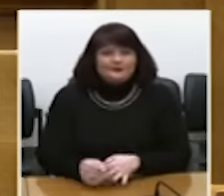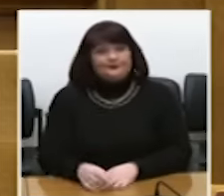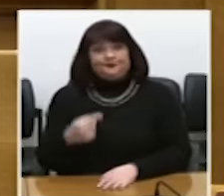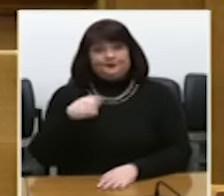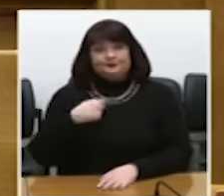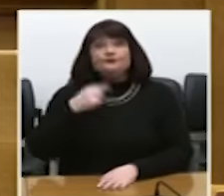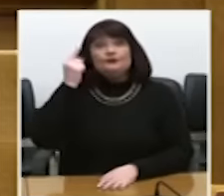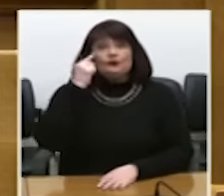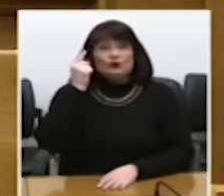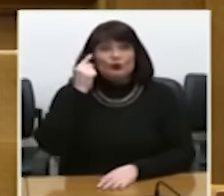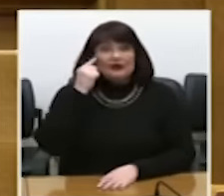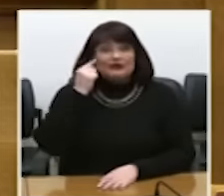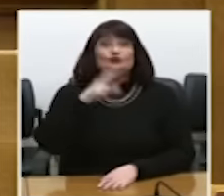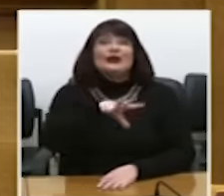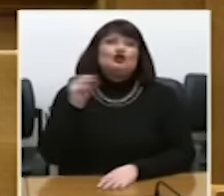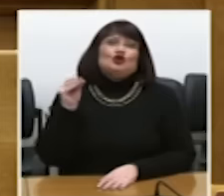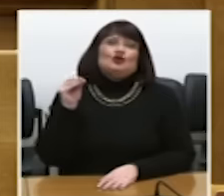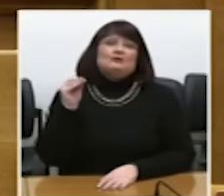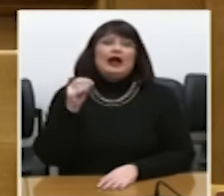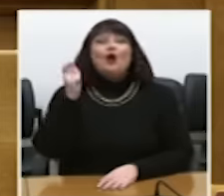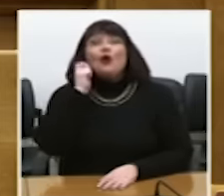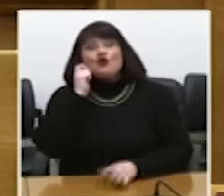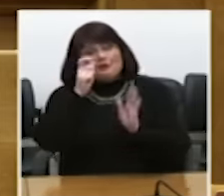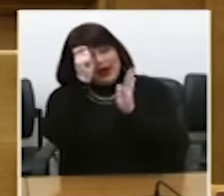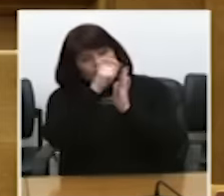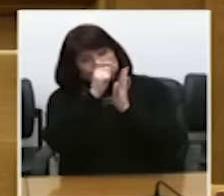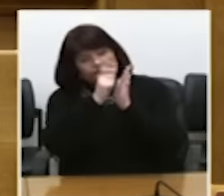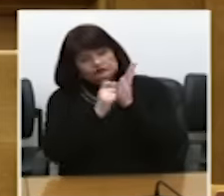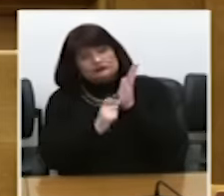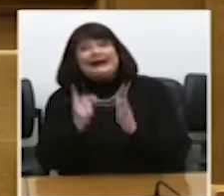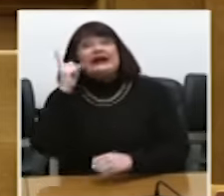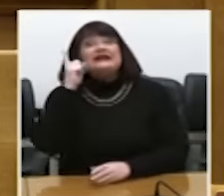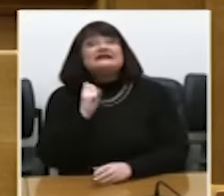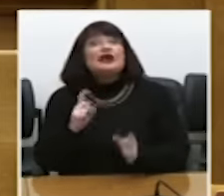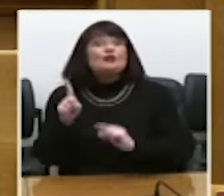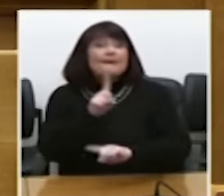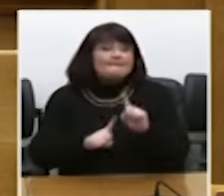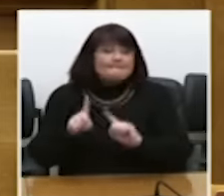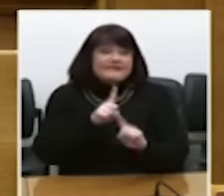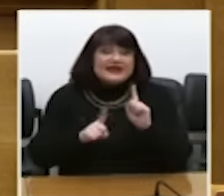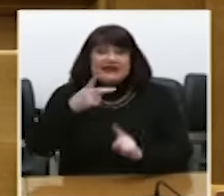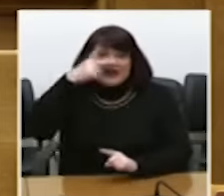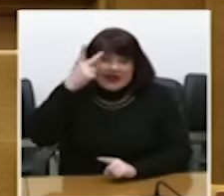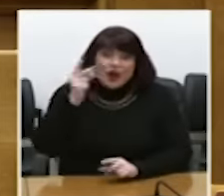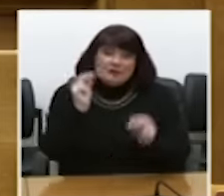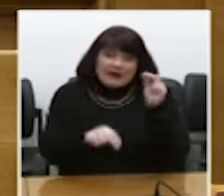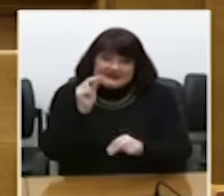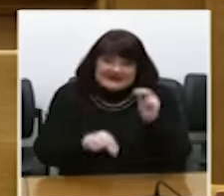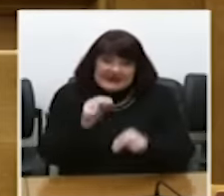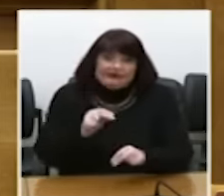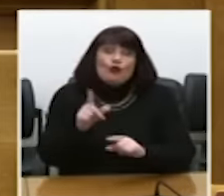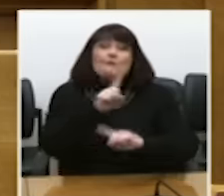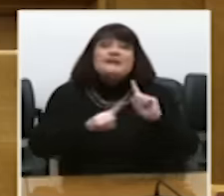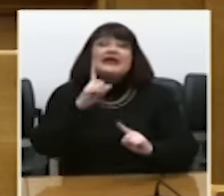είναι το νόημα των εκλογικών καταλόγων. Να ξέρουμε ποιοι έχουν δικαίωμα ψήφου ώστε να